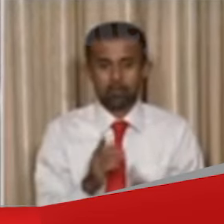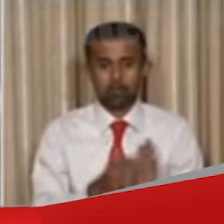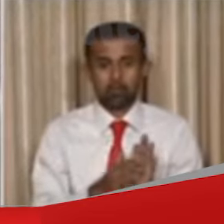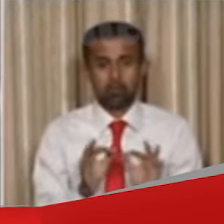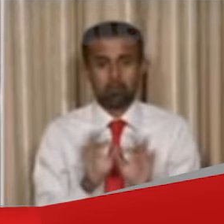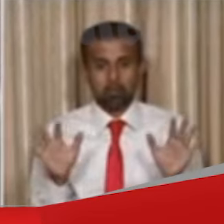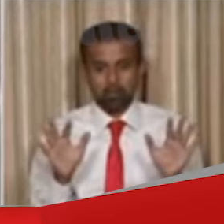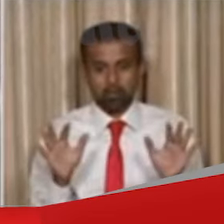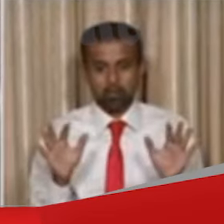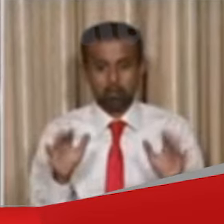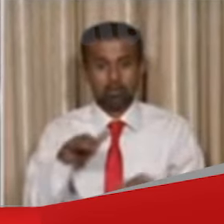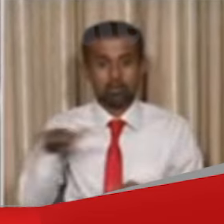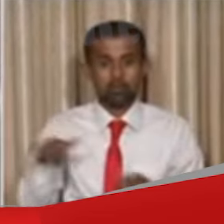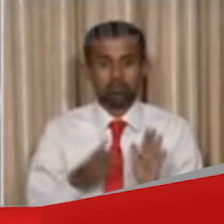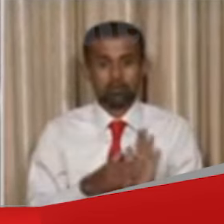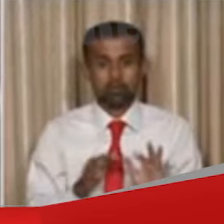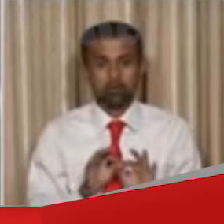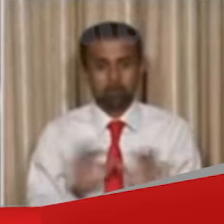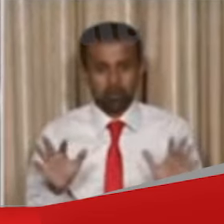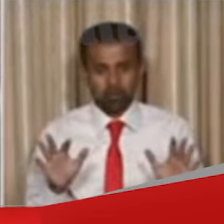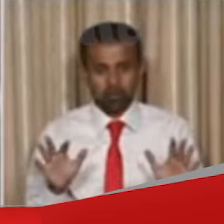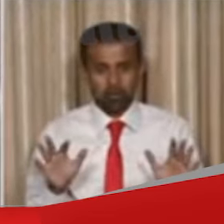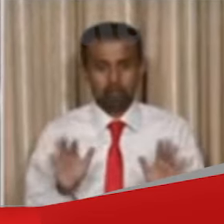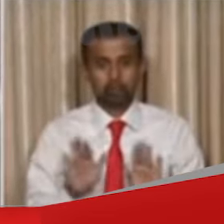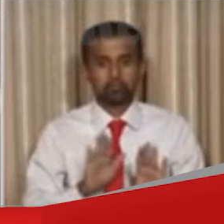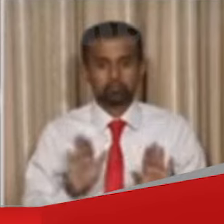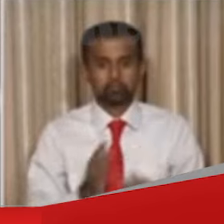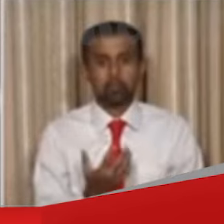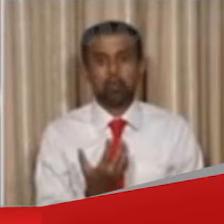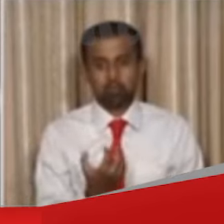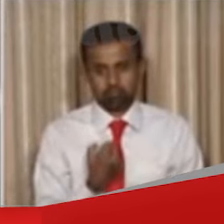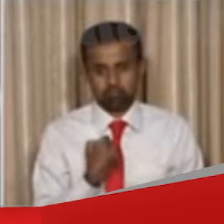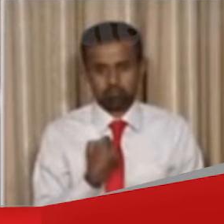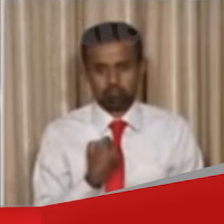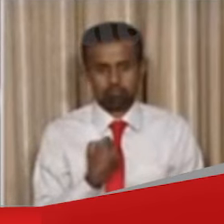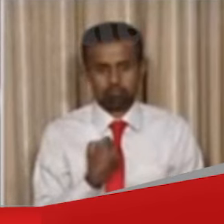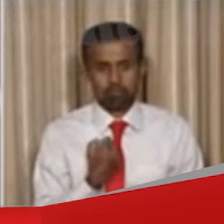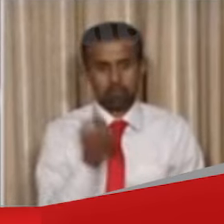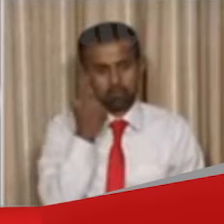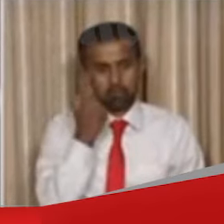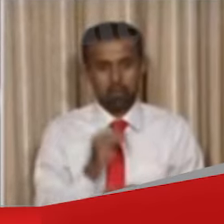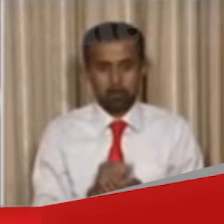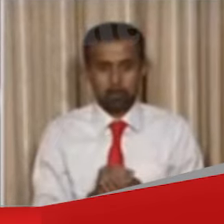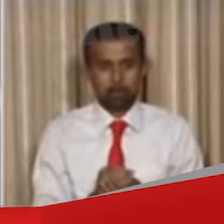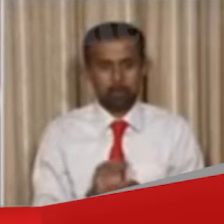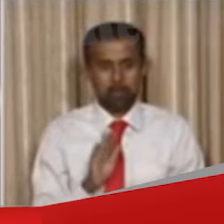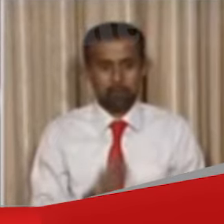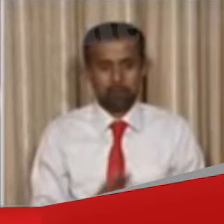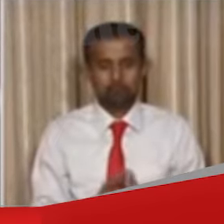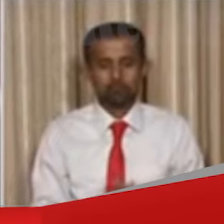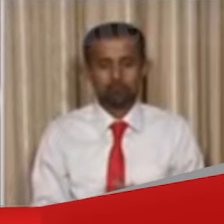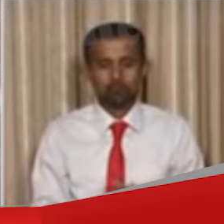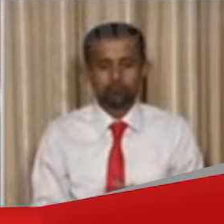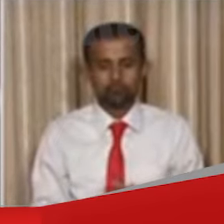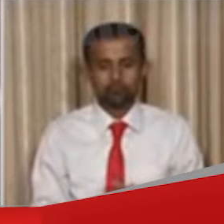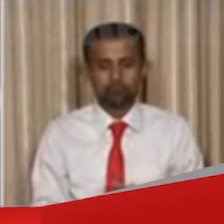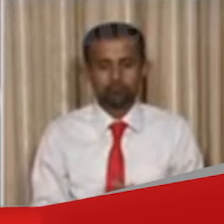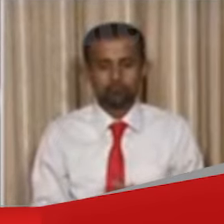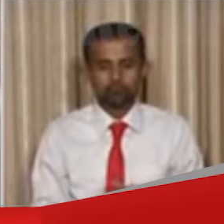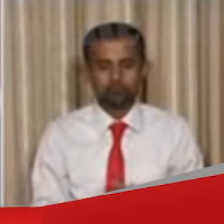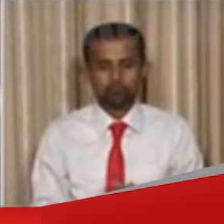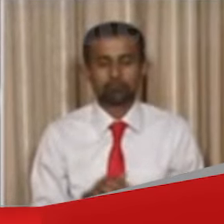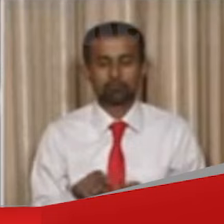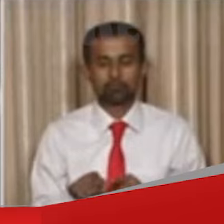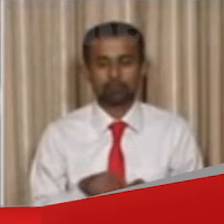ජනමාධ්‍යයටත් සමාජ මාධ්‍යයටත් නියාමනයක් අවශ්‍යයි. ඒ අදහසේ අපි ඉන්නවා බොහොම පැහැදිලිව. ඒ